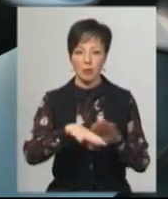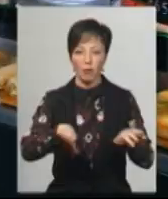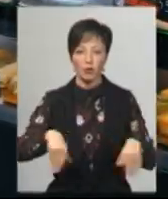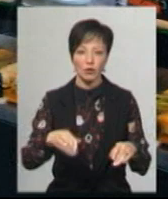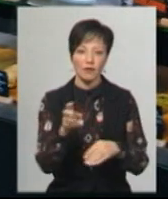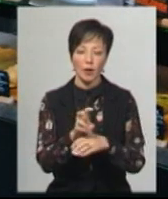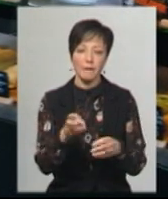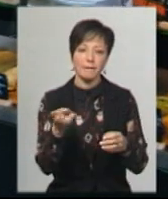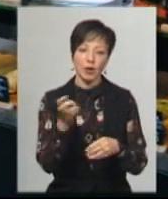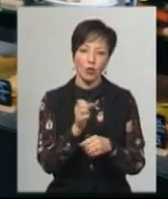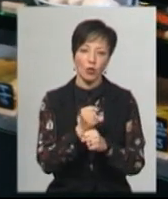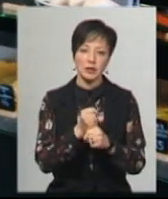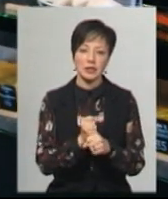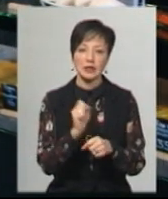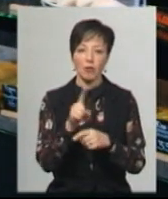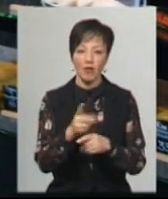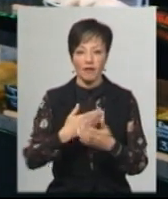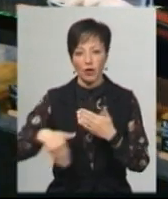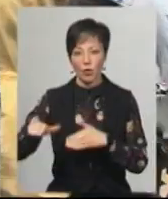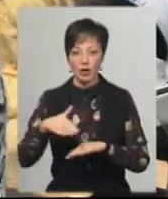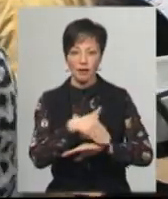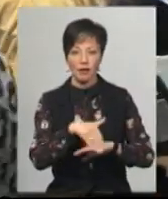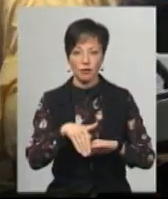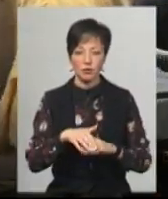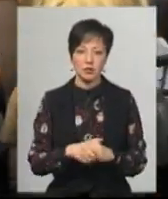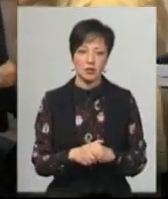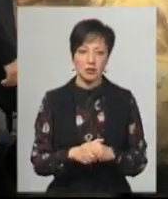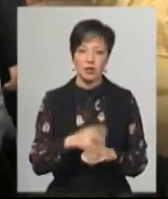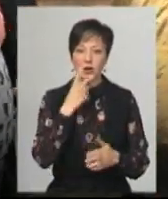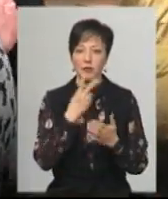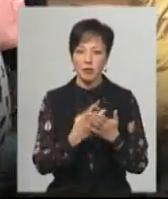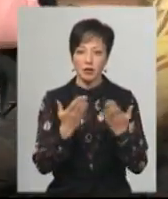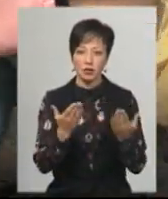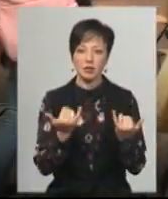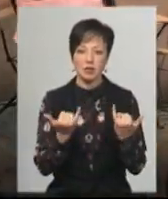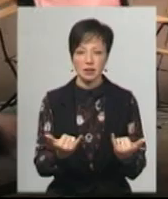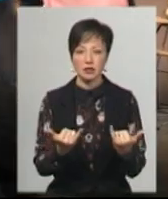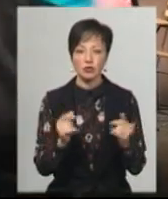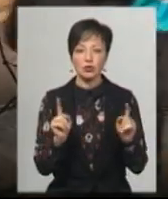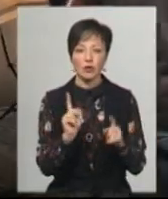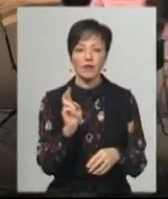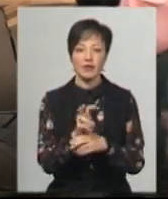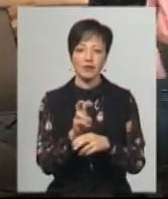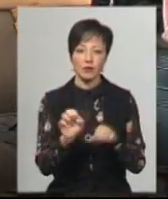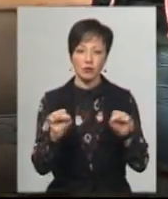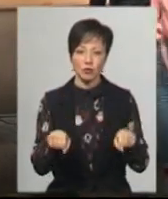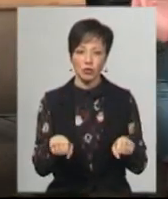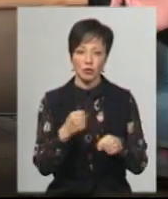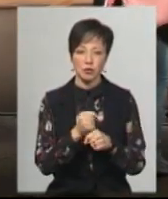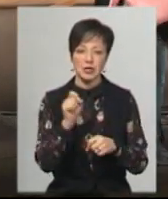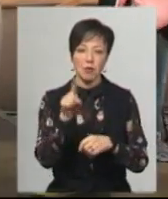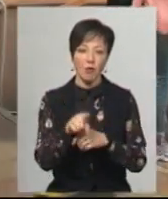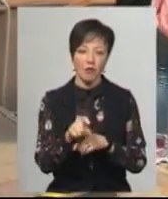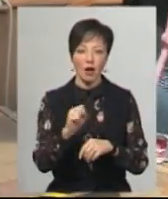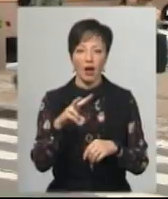Відвідувачі приходять, роблять замовлення і виходять з ним на вулицю. Ну, ви ж тільки що були, ви бачили, да, що відвідувачі можуть зробити